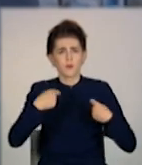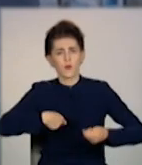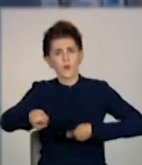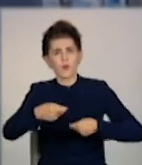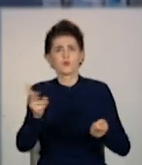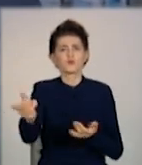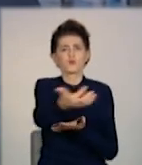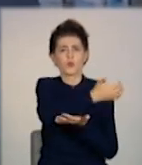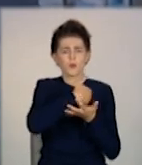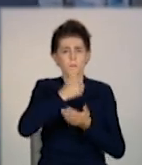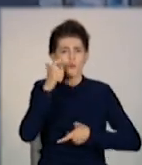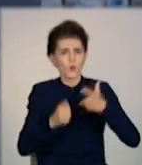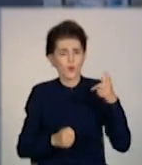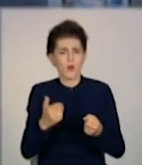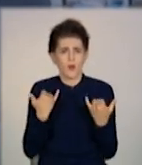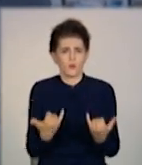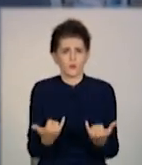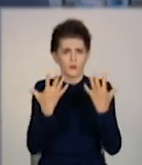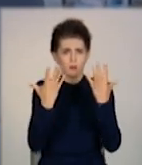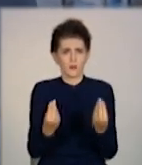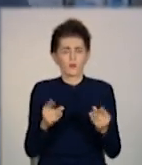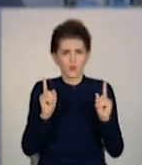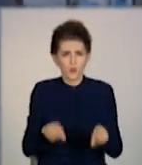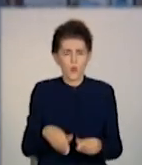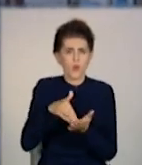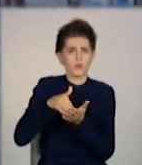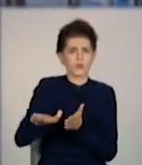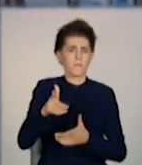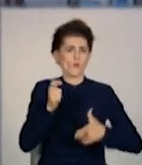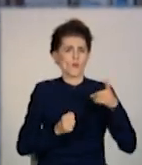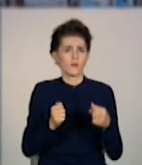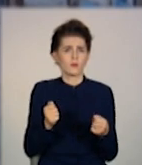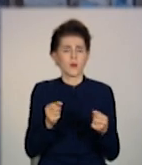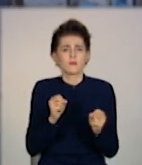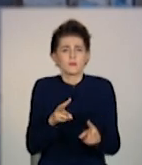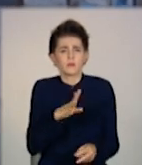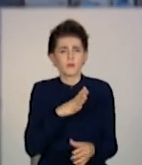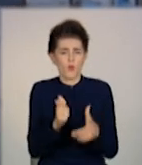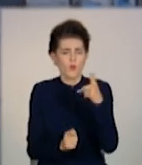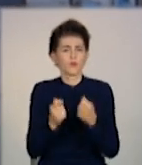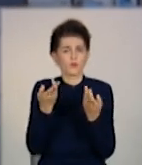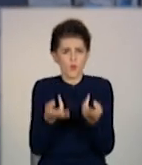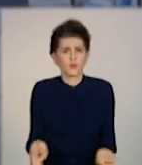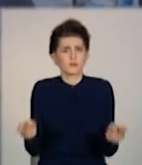збирають молоко. Ну, зараз вони на сьогоднішній день теж відмовилися від молока. І молоко залишається.